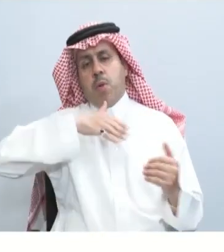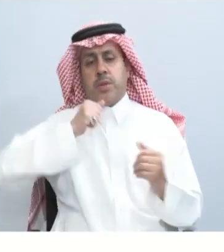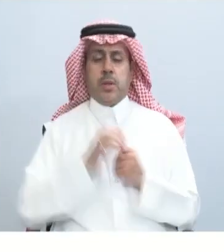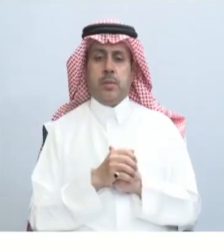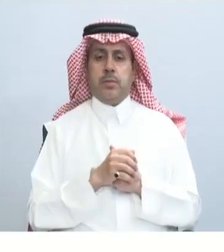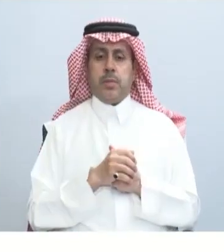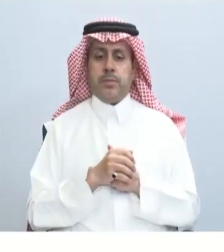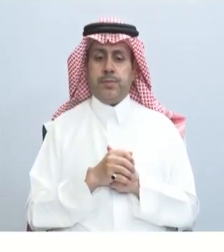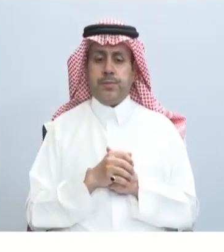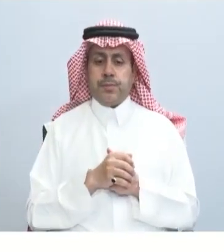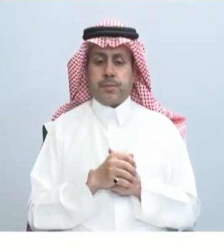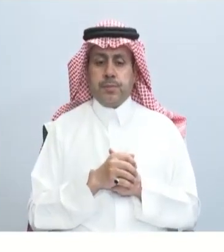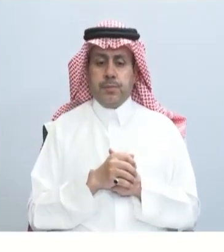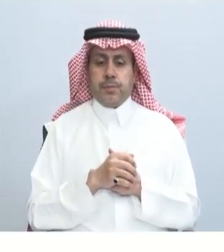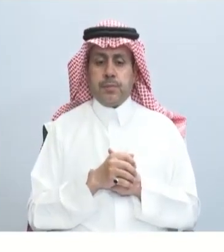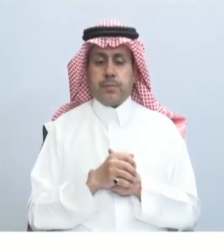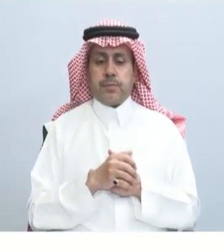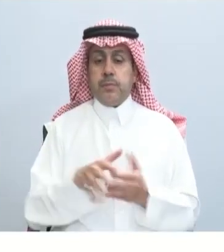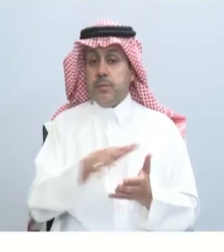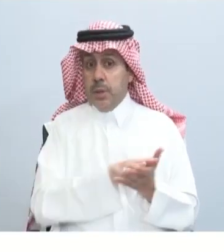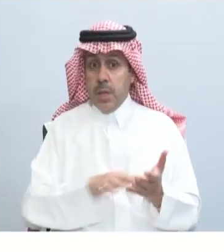اهم غزوات التاريخ